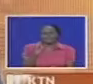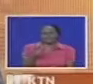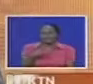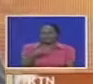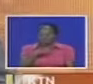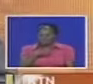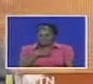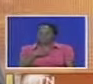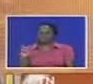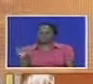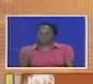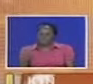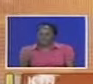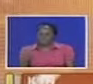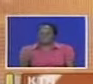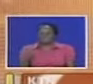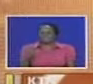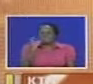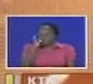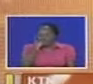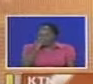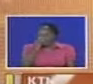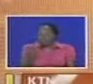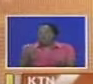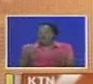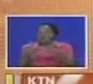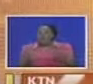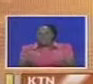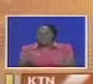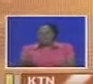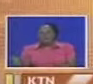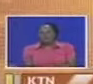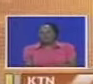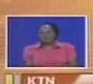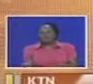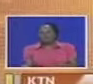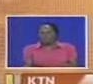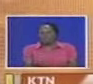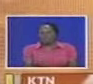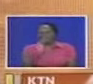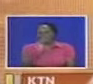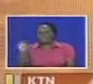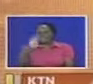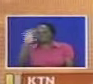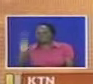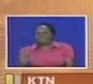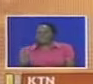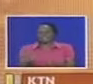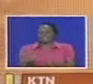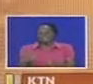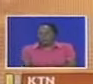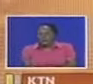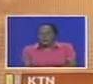rais mstaafu Mwai Kibaki hapo jana alifungua mchuano wa gofu wa East African Golf Challenge. Makala hayo